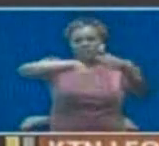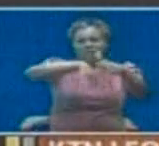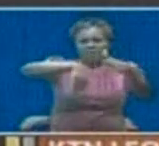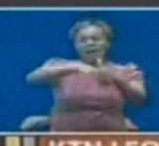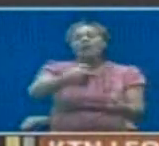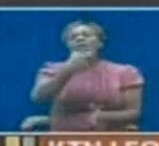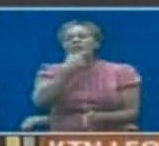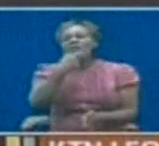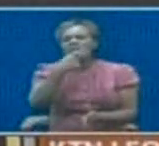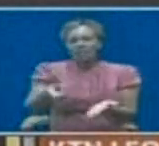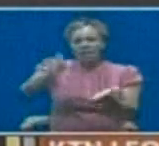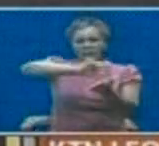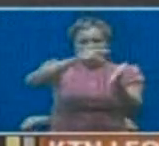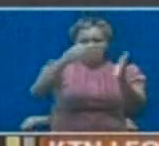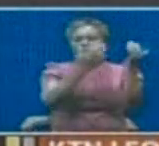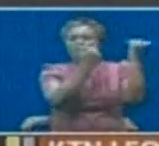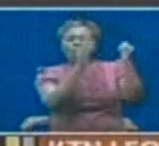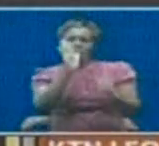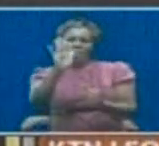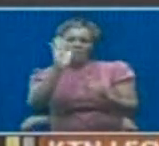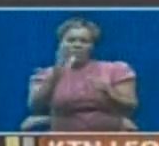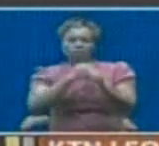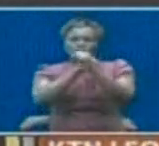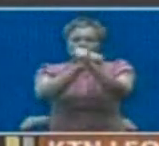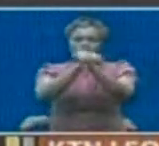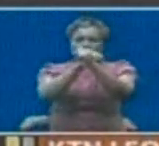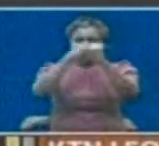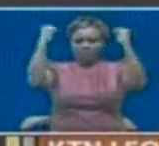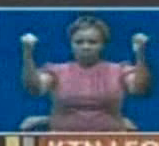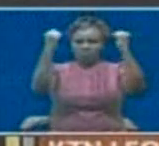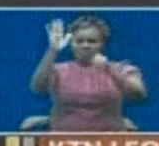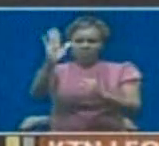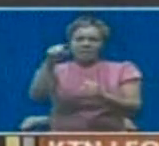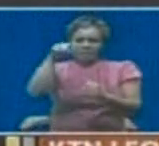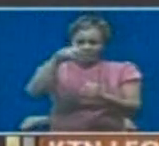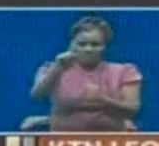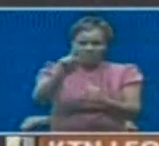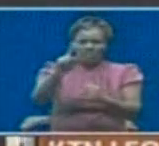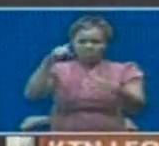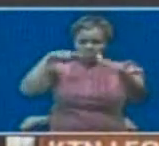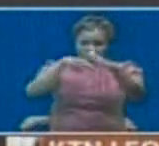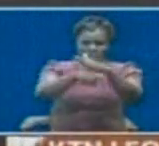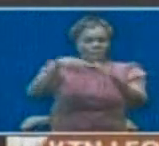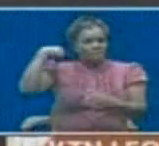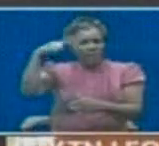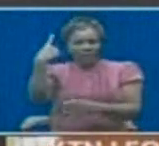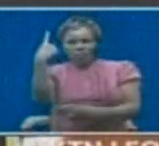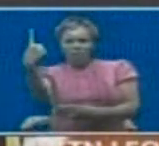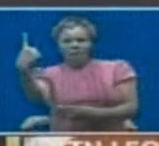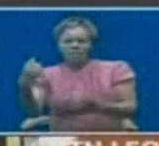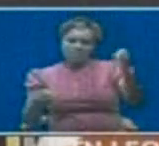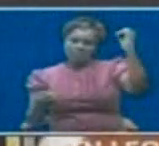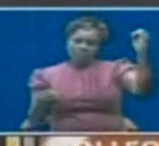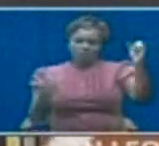Klabu ya Gor Mahia ilizidisha matumaini yake ya kulihifadhi taji la ligi kuu nchini walipowanyuka wapinzani wao Mathare United bao moja kwa nunge